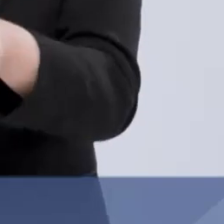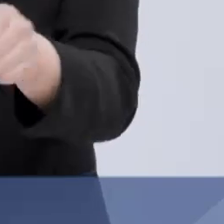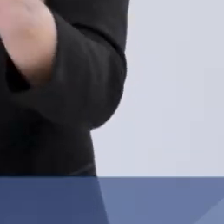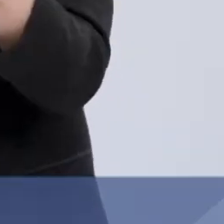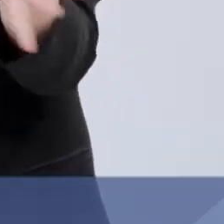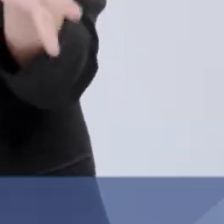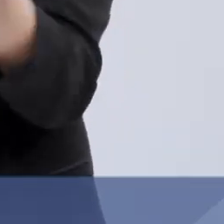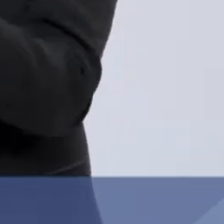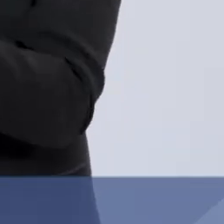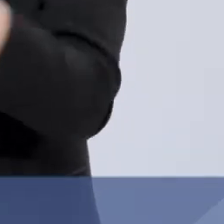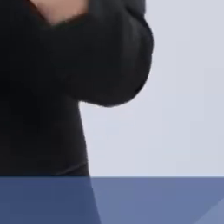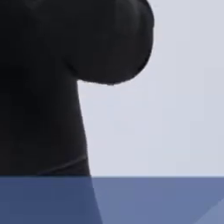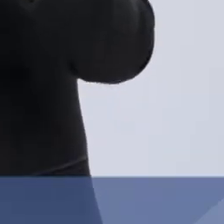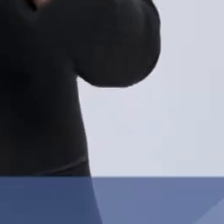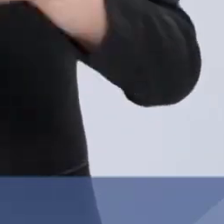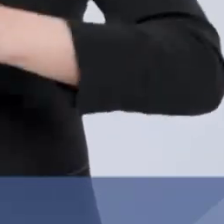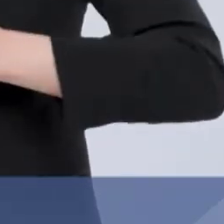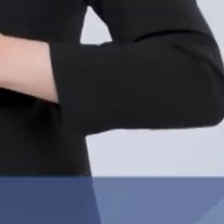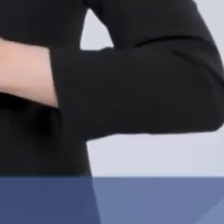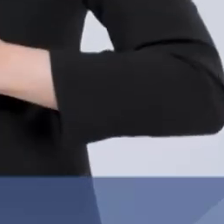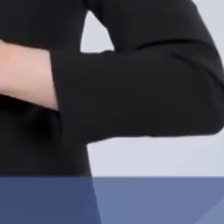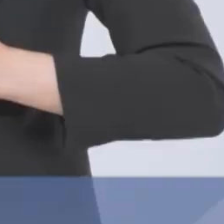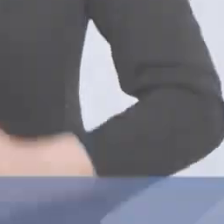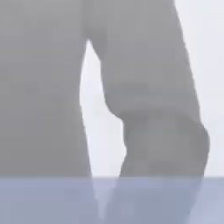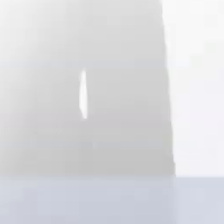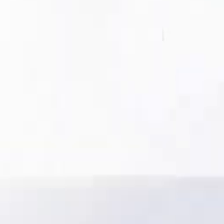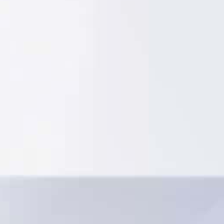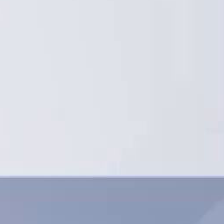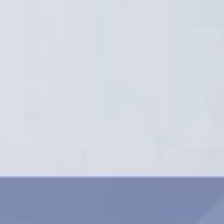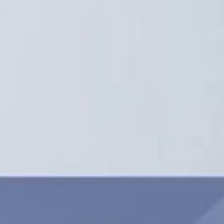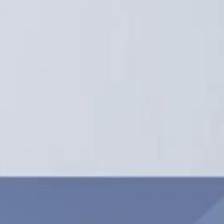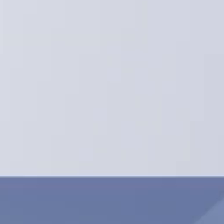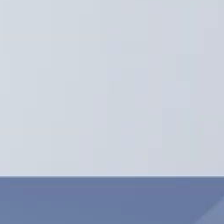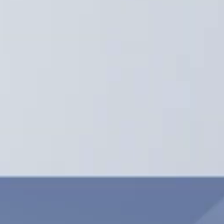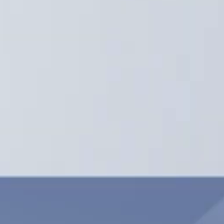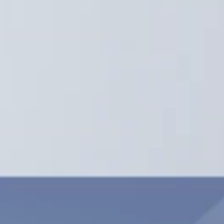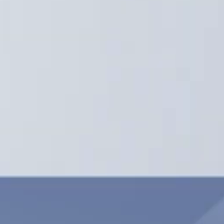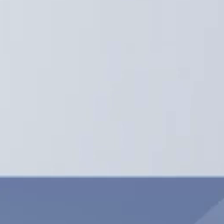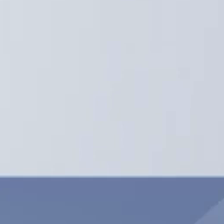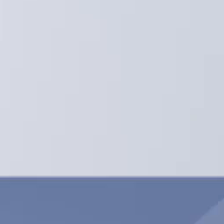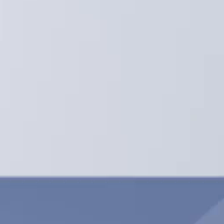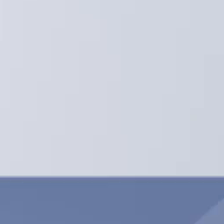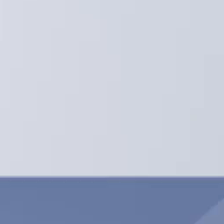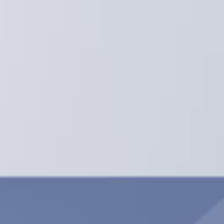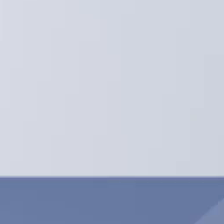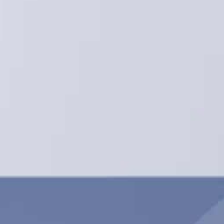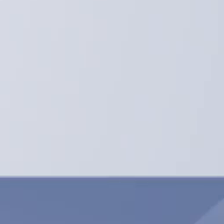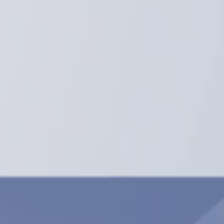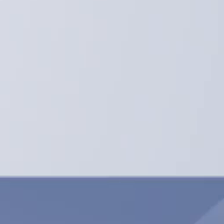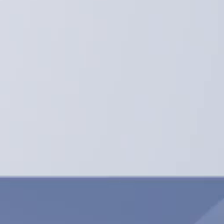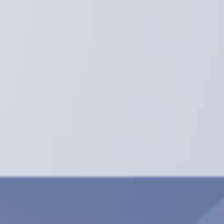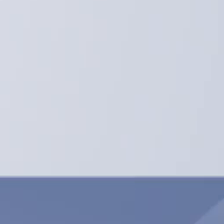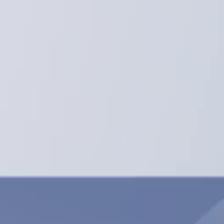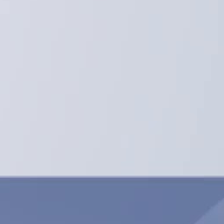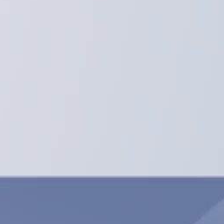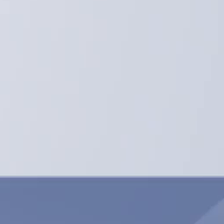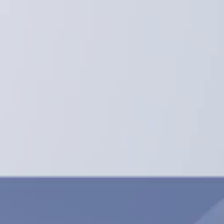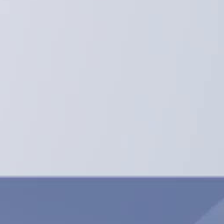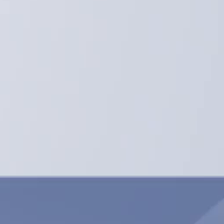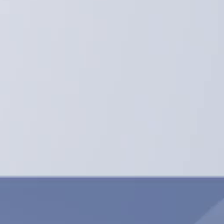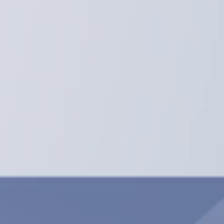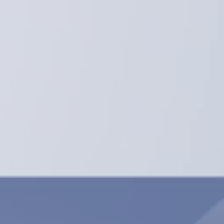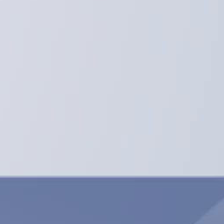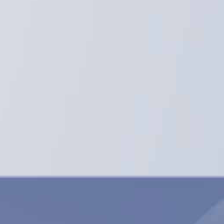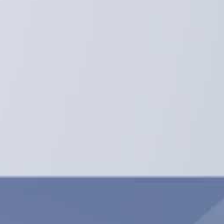등 예방수칙을 준수해 주시기 바랍니다. 지금부터 사전투표 및 선거일 투표 방법에 대하여